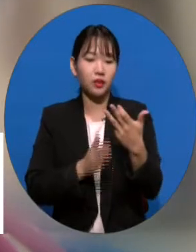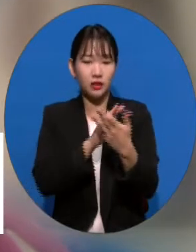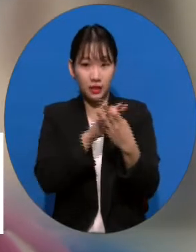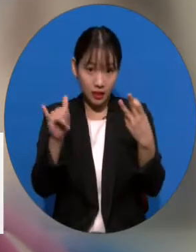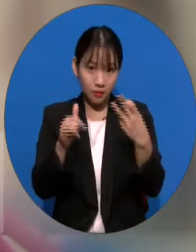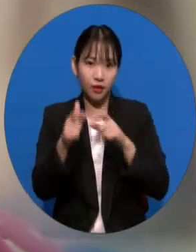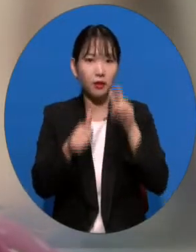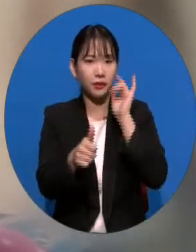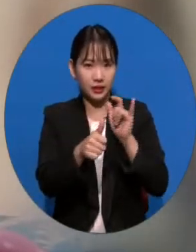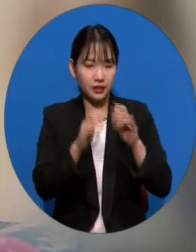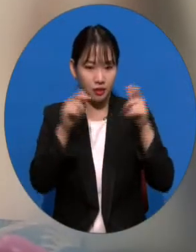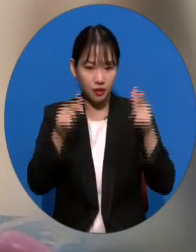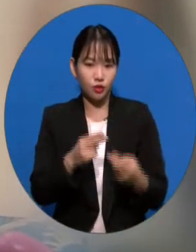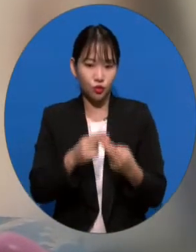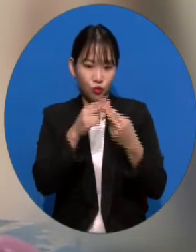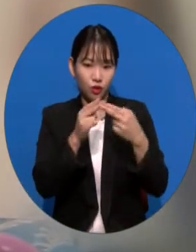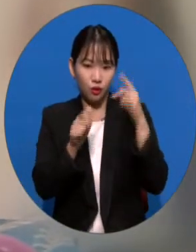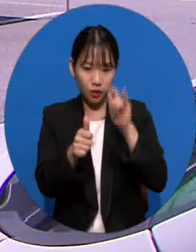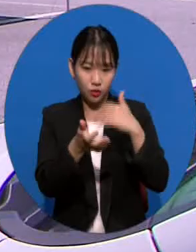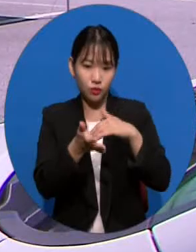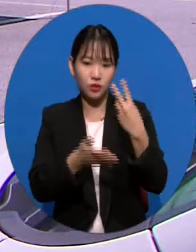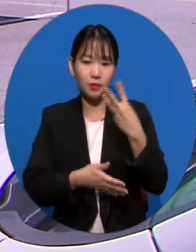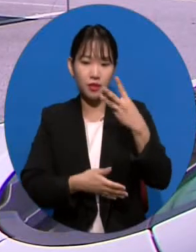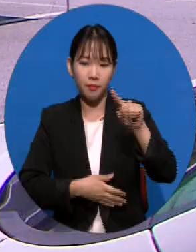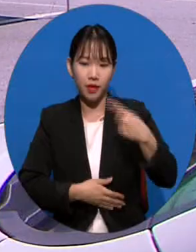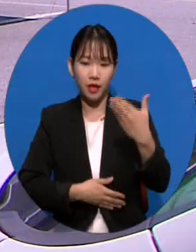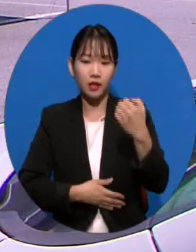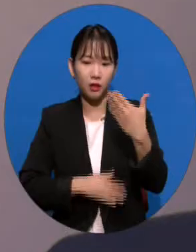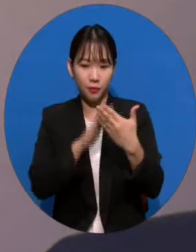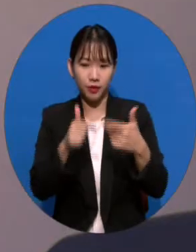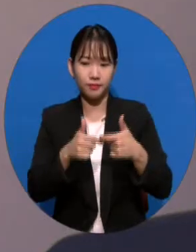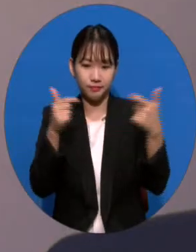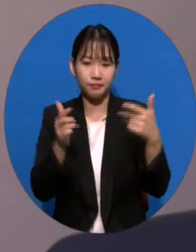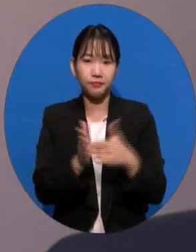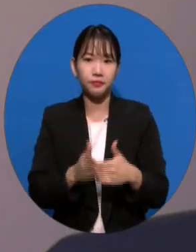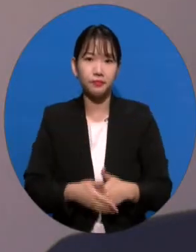확진되면서 전남의 누적 확진자는 3,199명으로 늘었습니다.